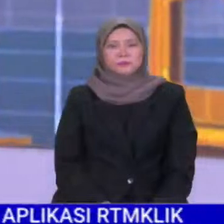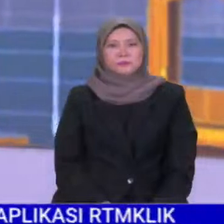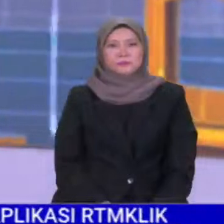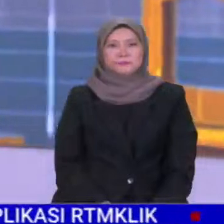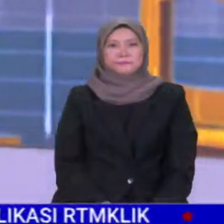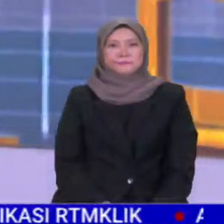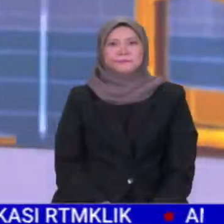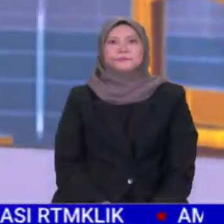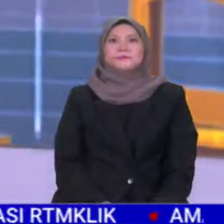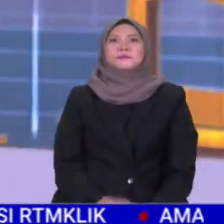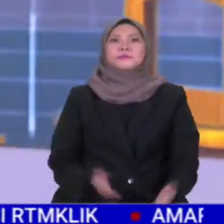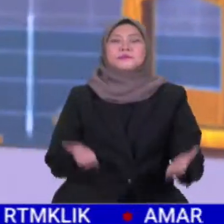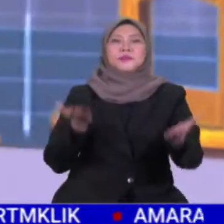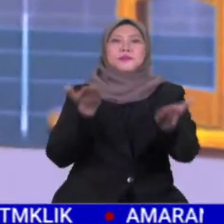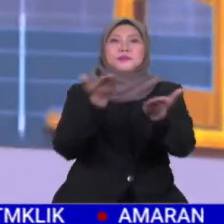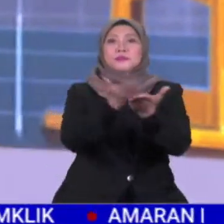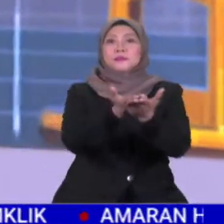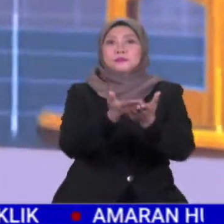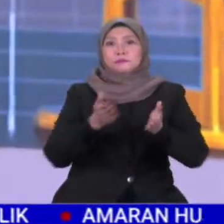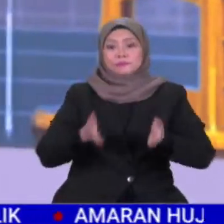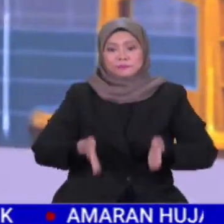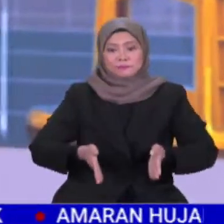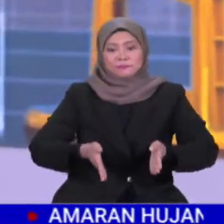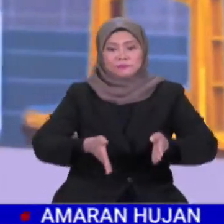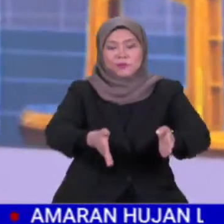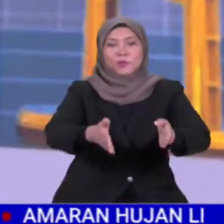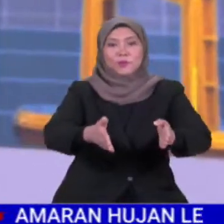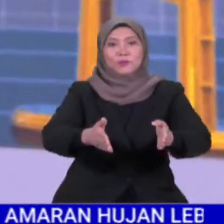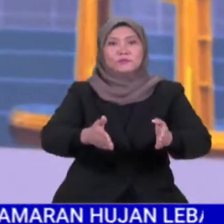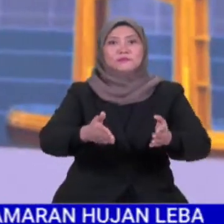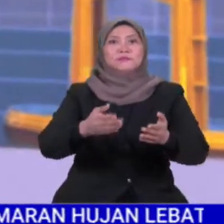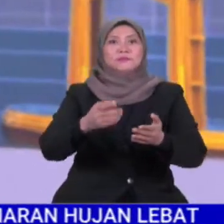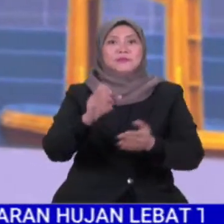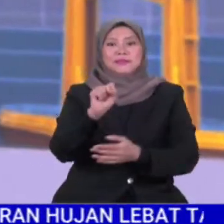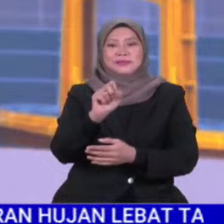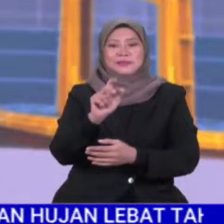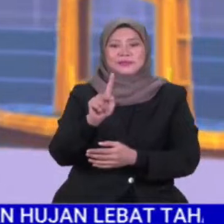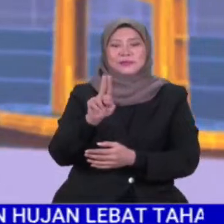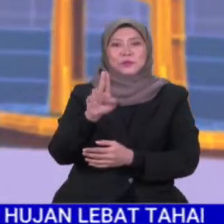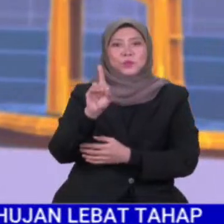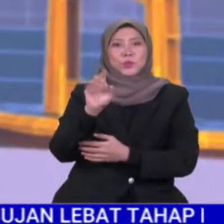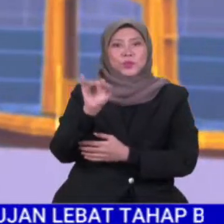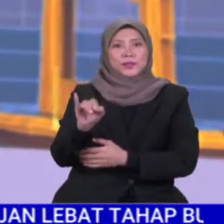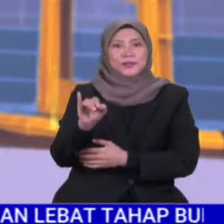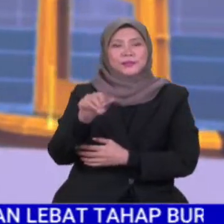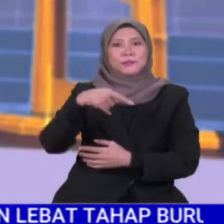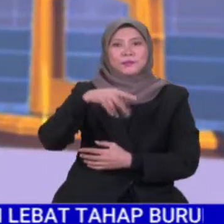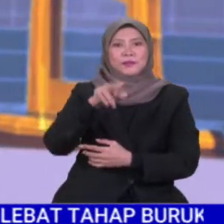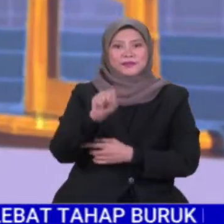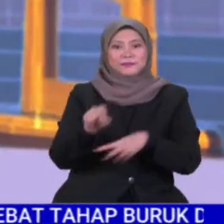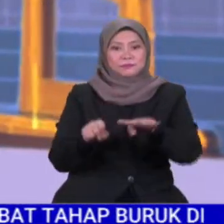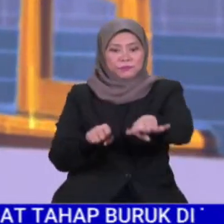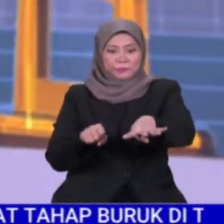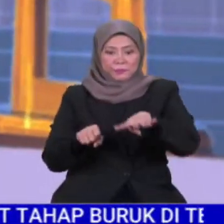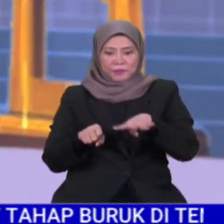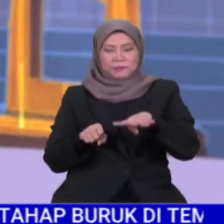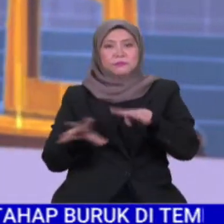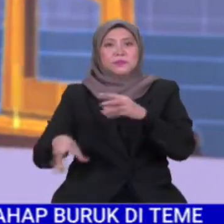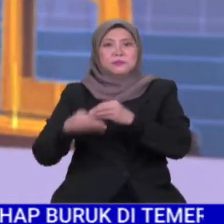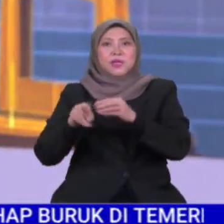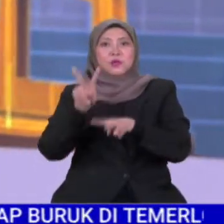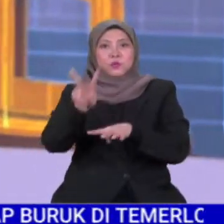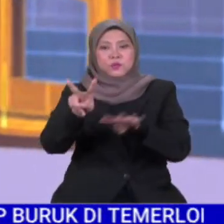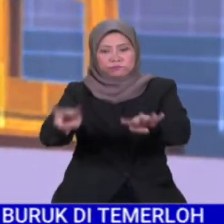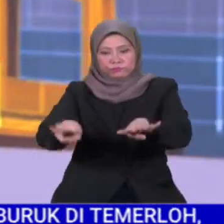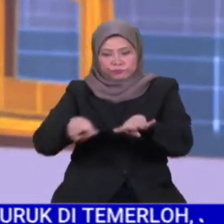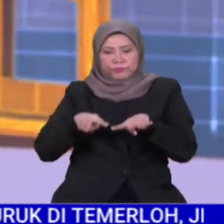Ini pula susulan cadangan menambah lorong kenderaan di laluan Yomping Skudai Lebuh Raya Plus daripada 4 kepada 6 lorong.